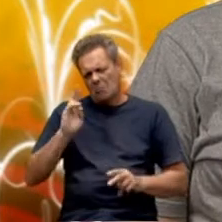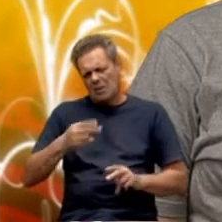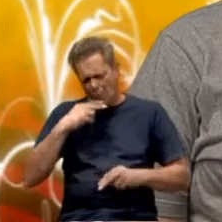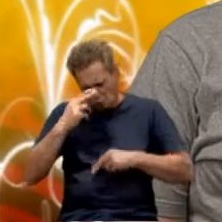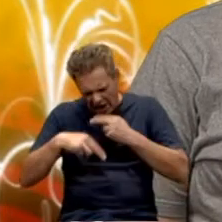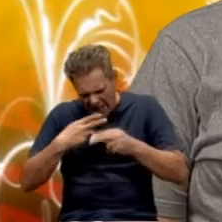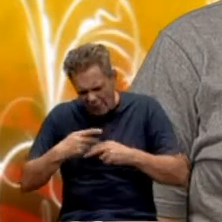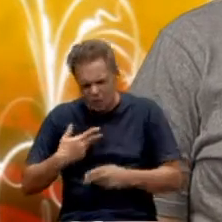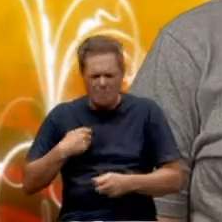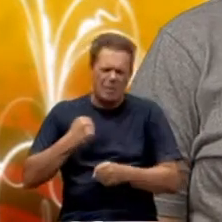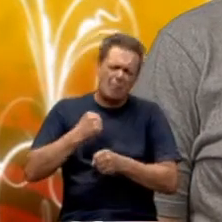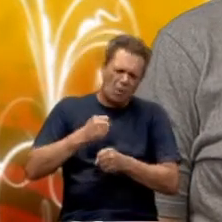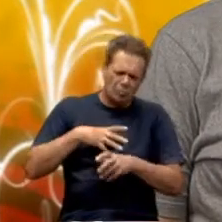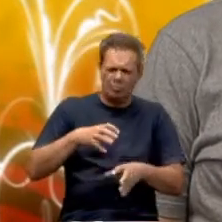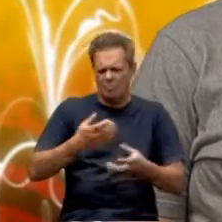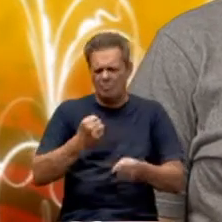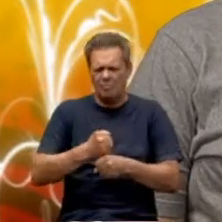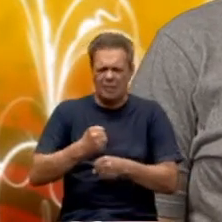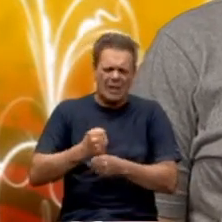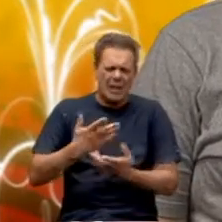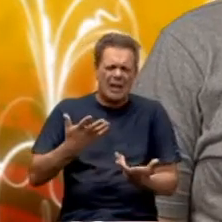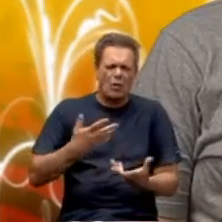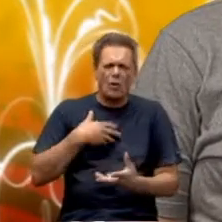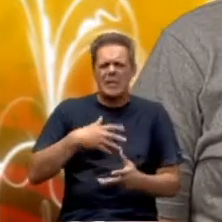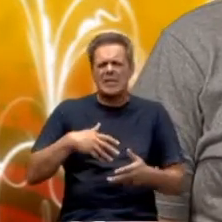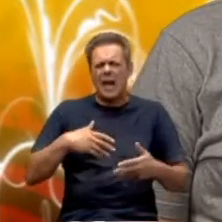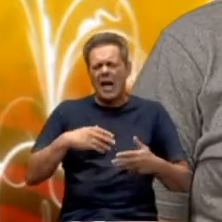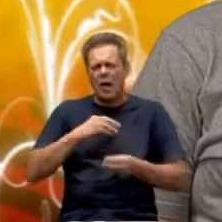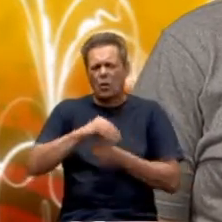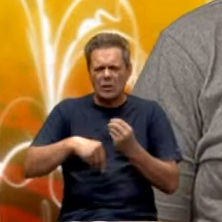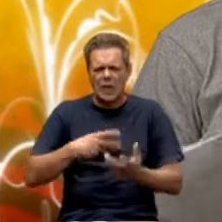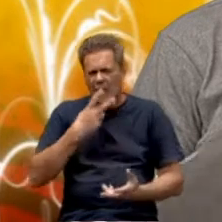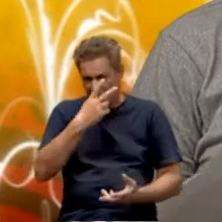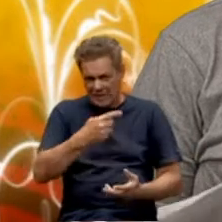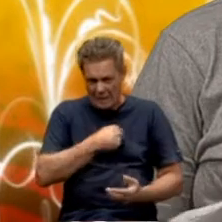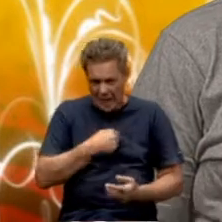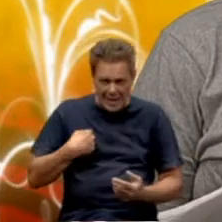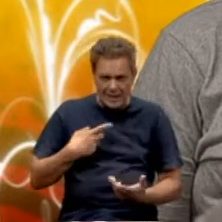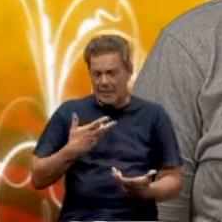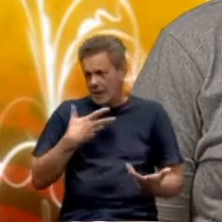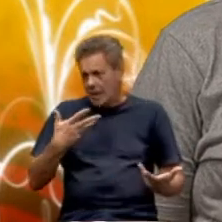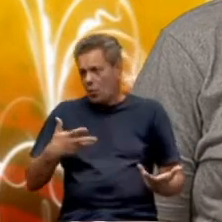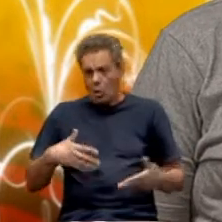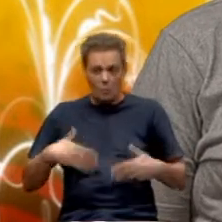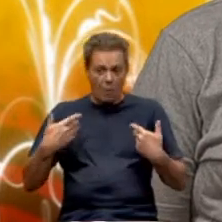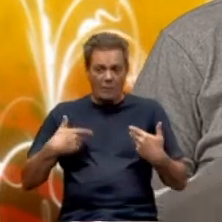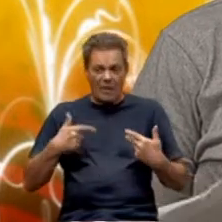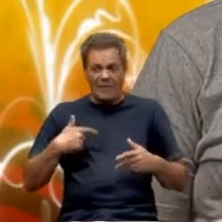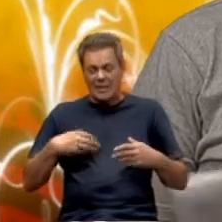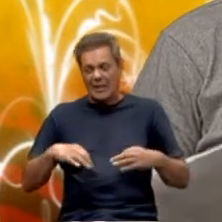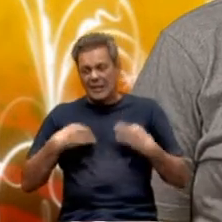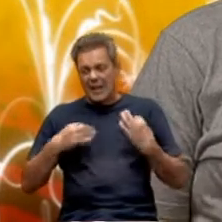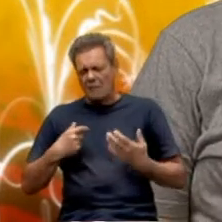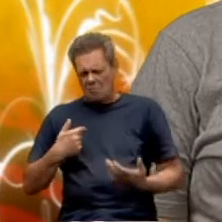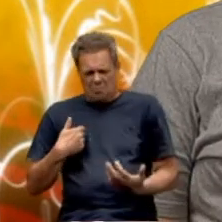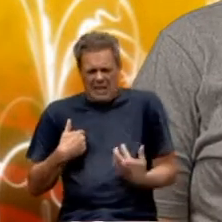imamo radionice sa roditeljima i kad oni vide nas vesele, nasmijane, zdrave, već 7 godina sam ja zdrav,